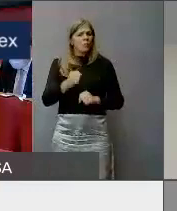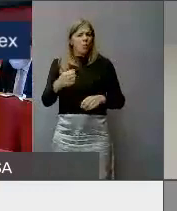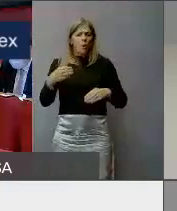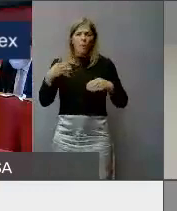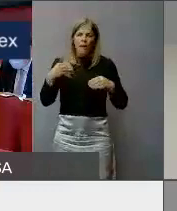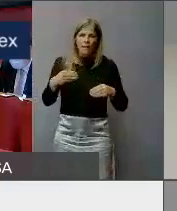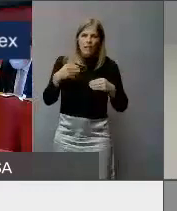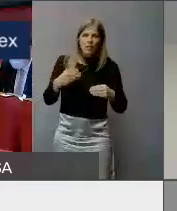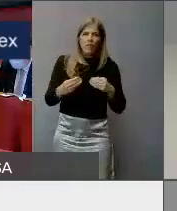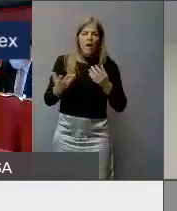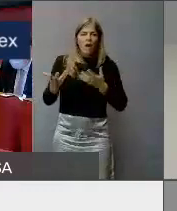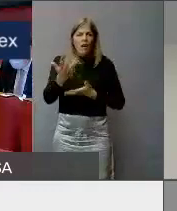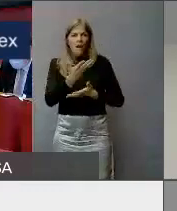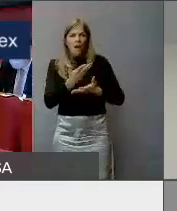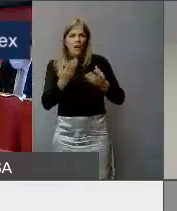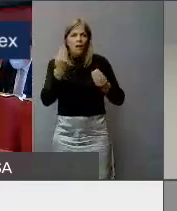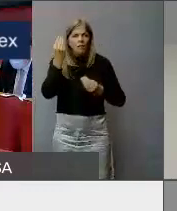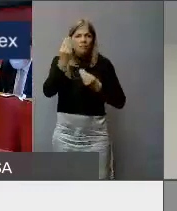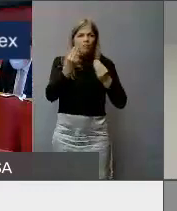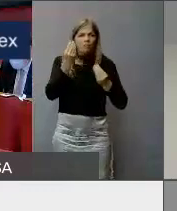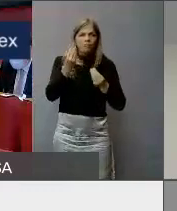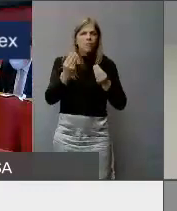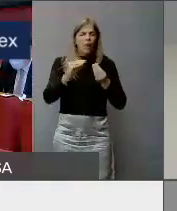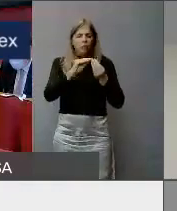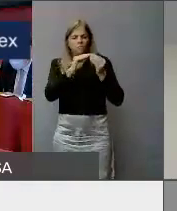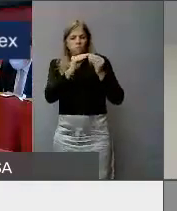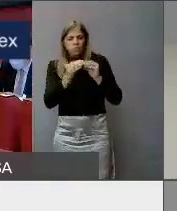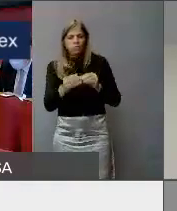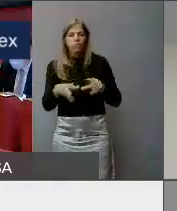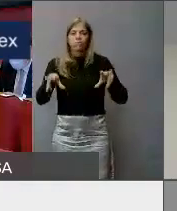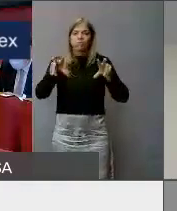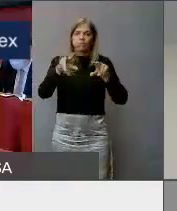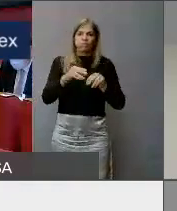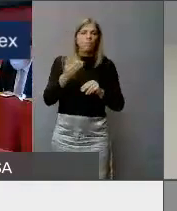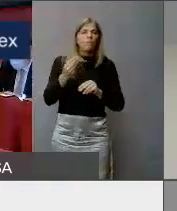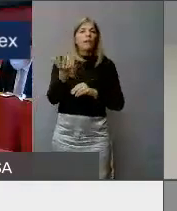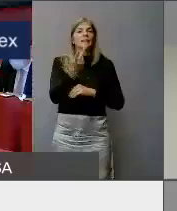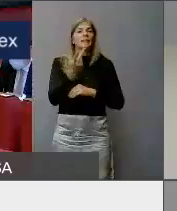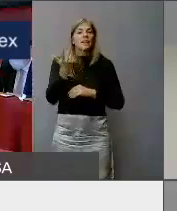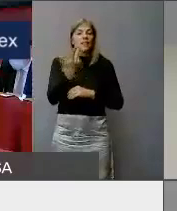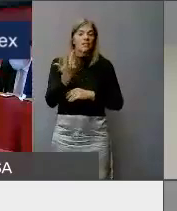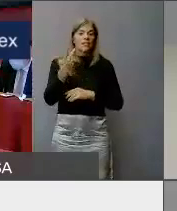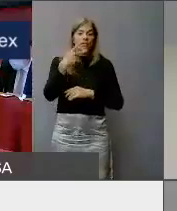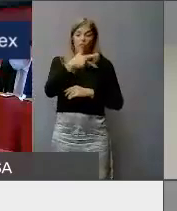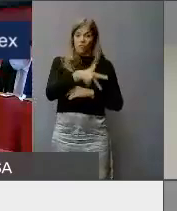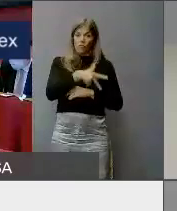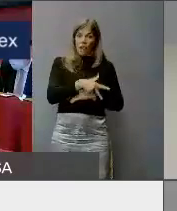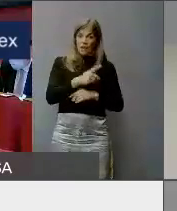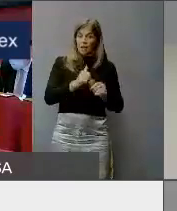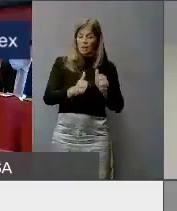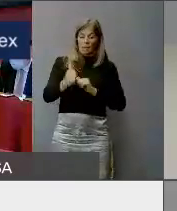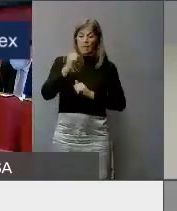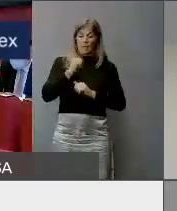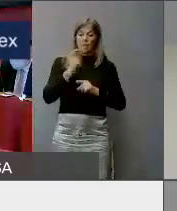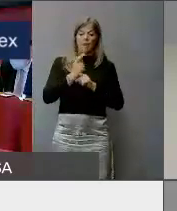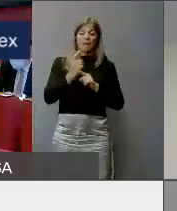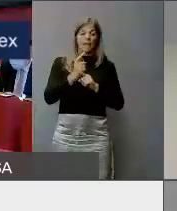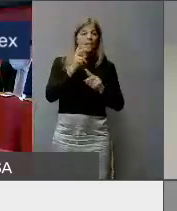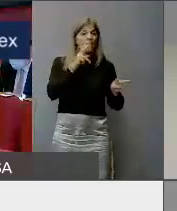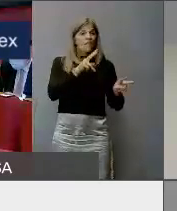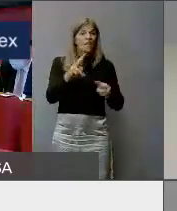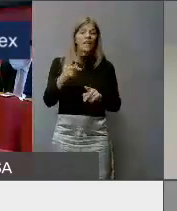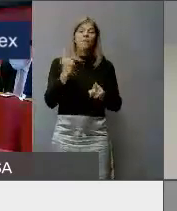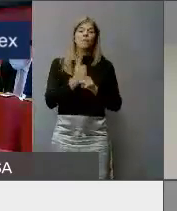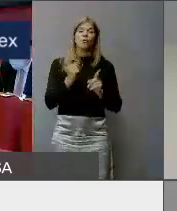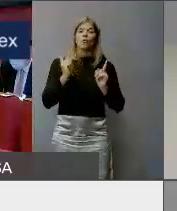ripensamento dell'organizzazione dei servizi sociali si è a sua disposizione venisse messa alla lettura del bisogno quindi partendo dal presupposto che il